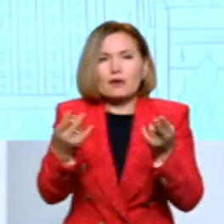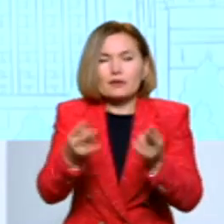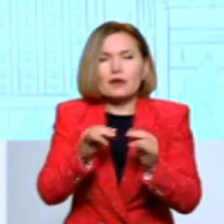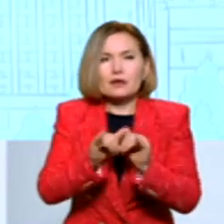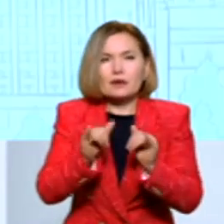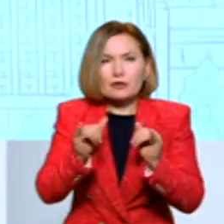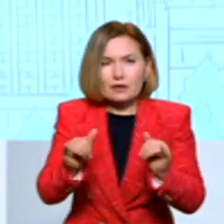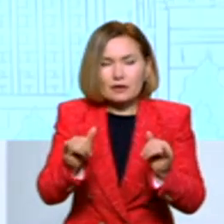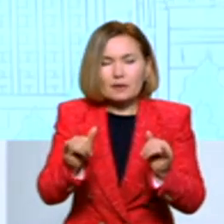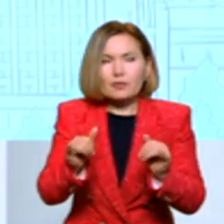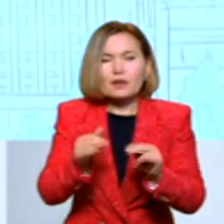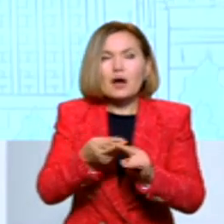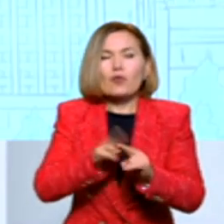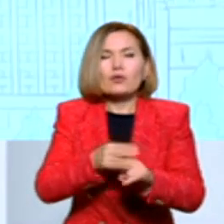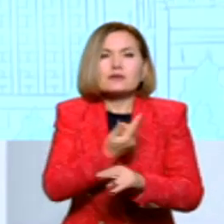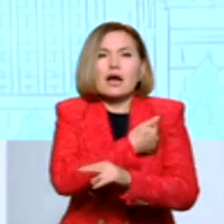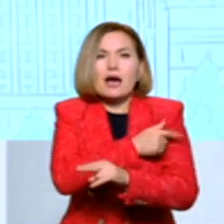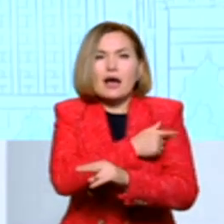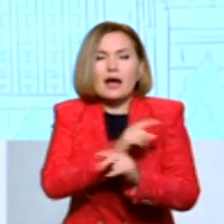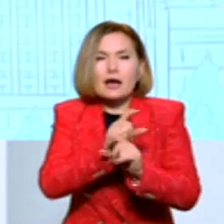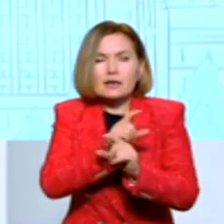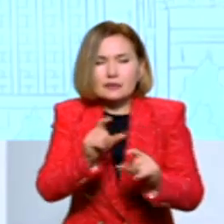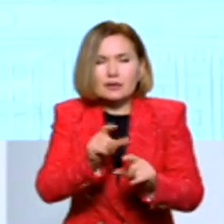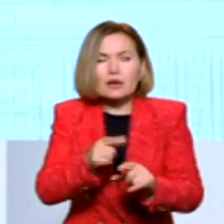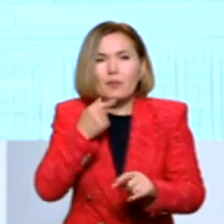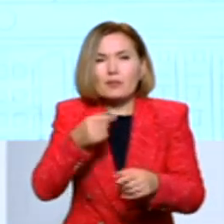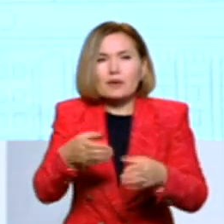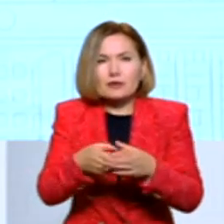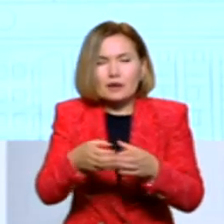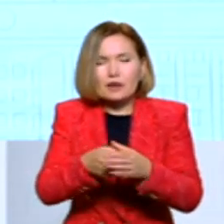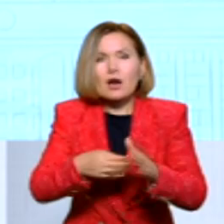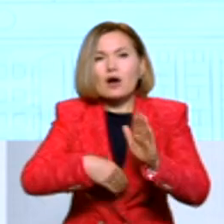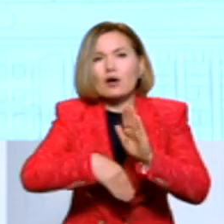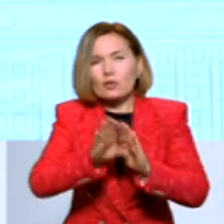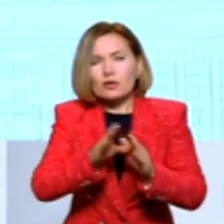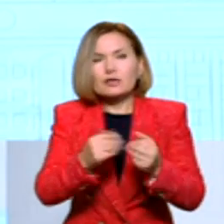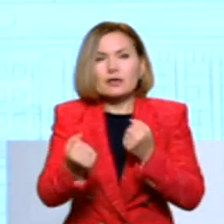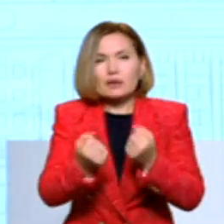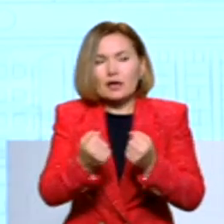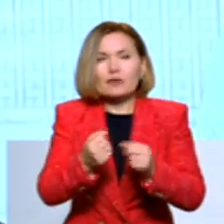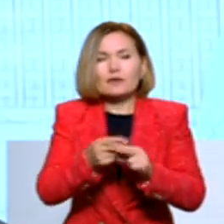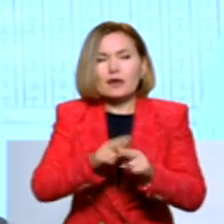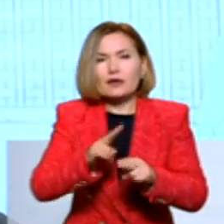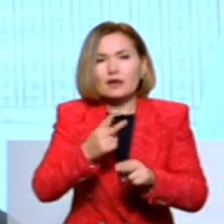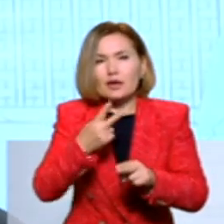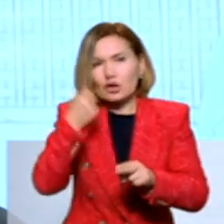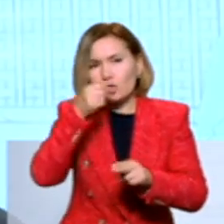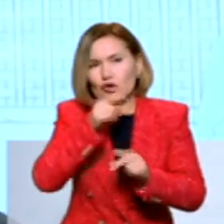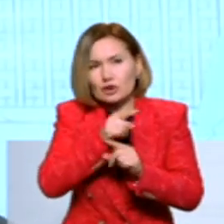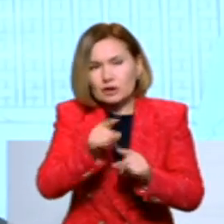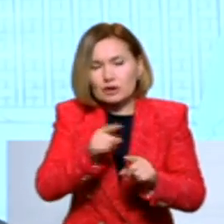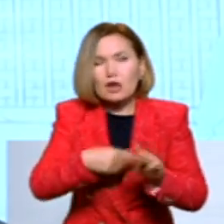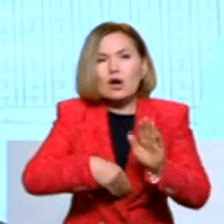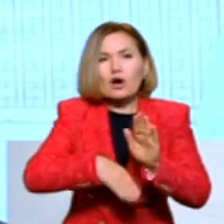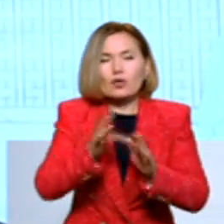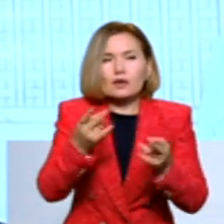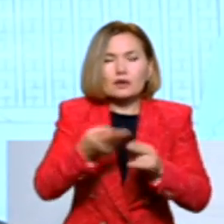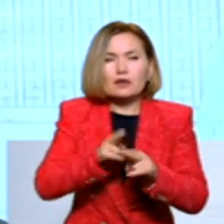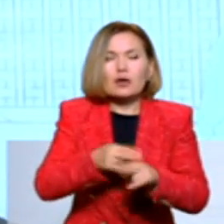саласын нығайту, одан кейін дәрежесін көтеріп, екі жылдың ішінде нығайту керек. Медициналық бөлімшелер